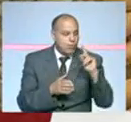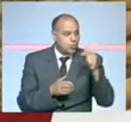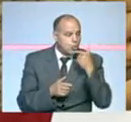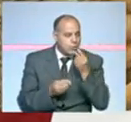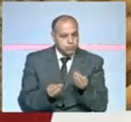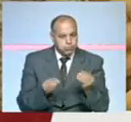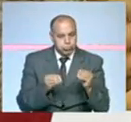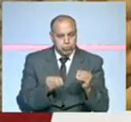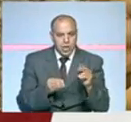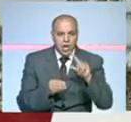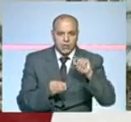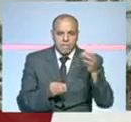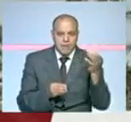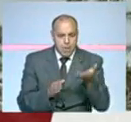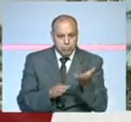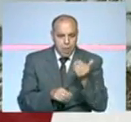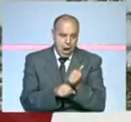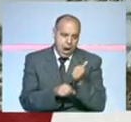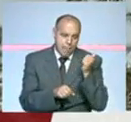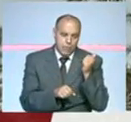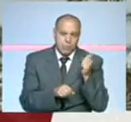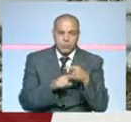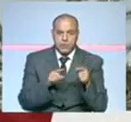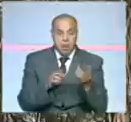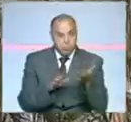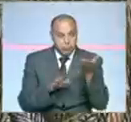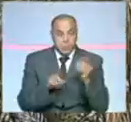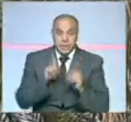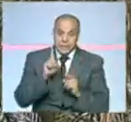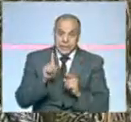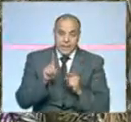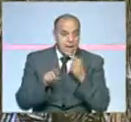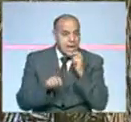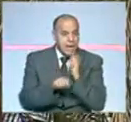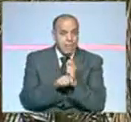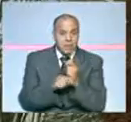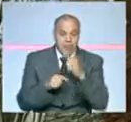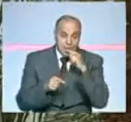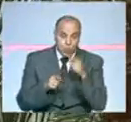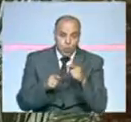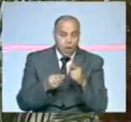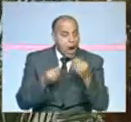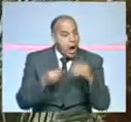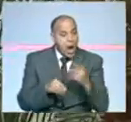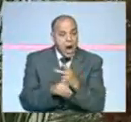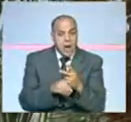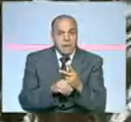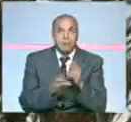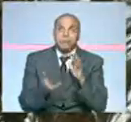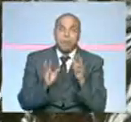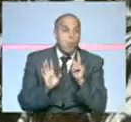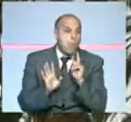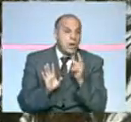تقدر عشرين بالمائه مقارنه بسنه الفرقه لكن يبقى هذا المنتوج يهدد خطر طبيعي من اخي